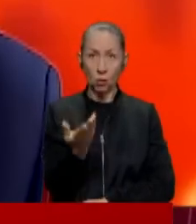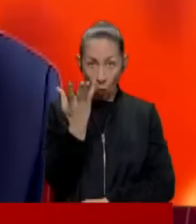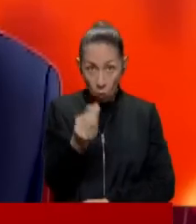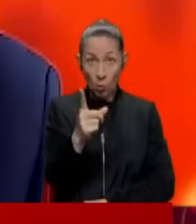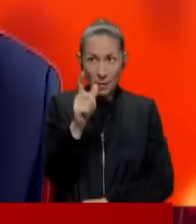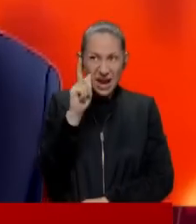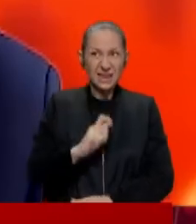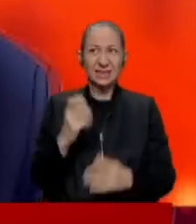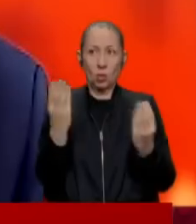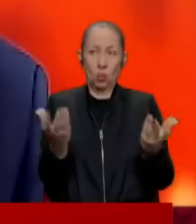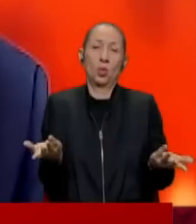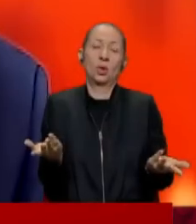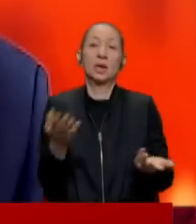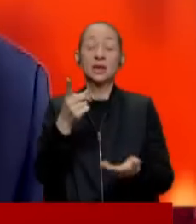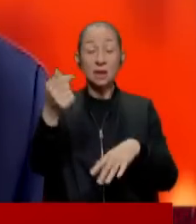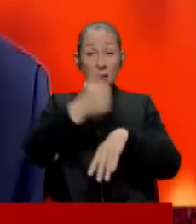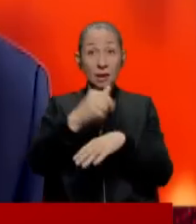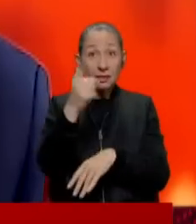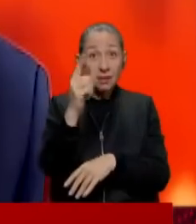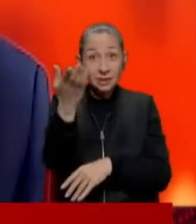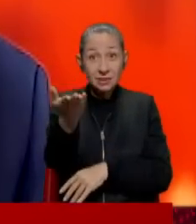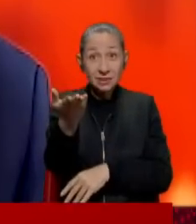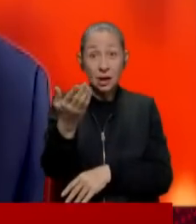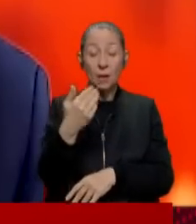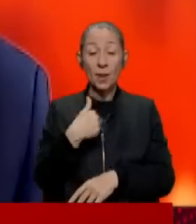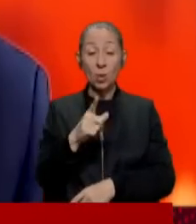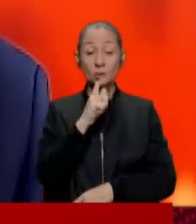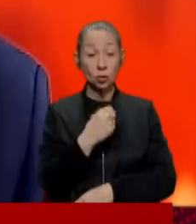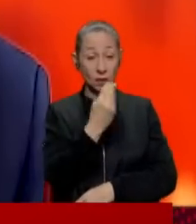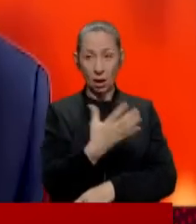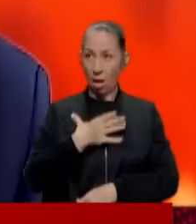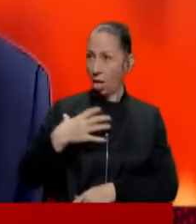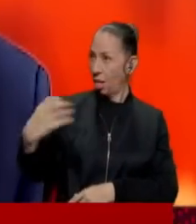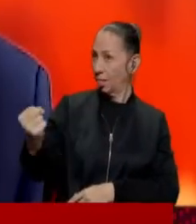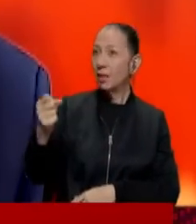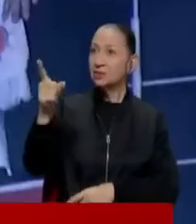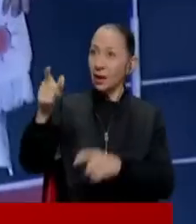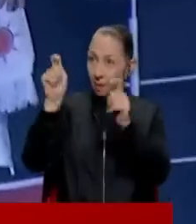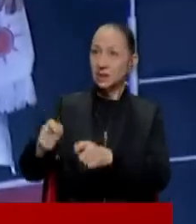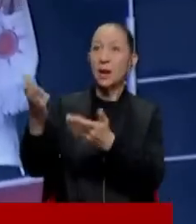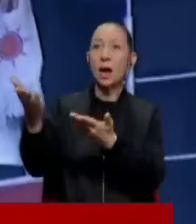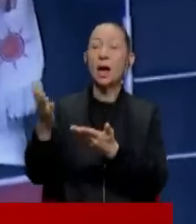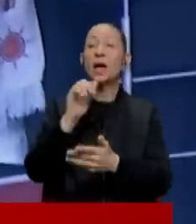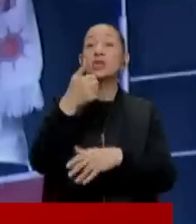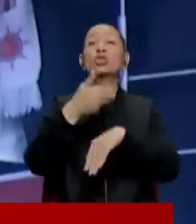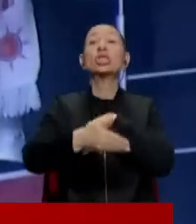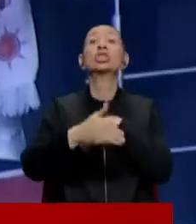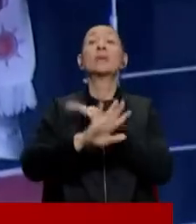böyle bir rezillik olabilir mi ya sen iktidarsın benim o vaat ettiklerimi alıp hemen uygulamaya başlasana